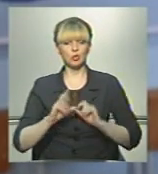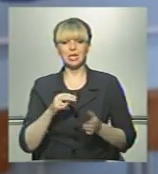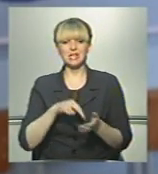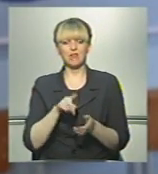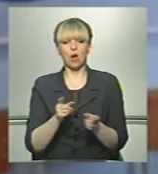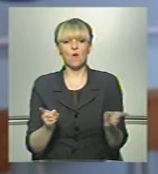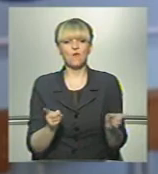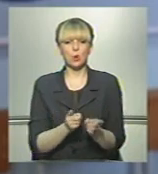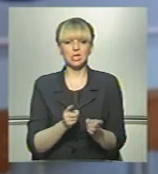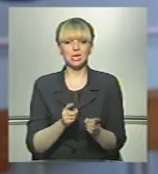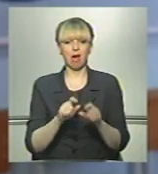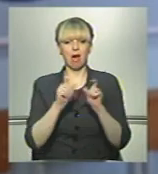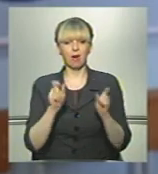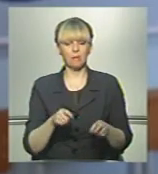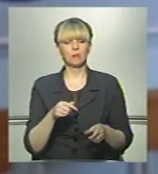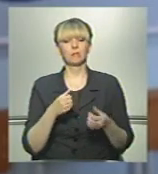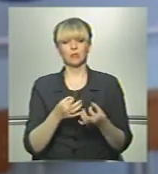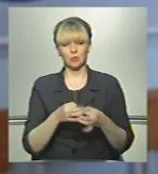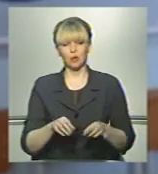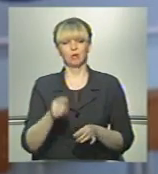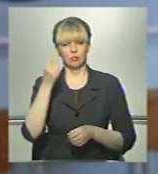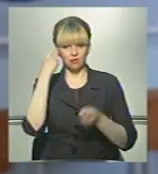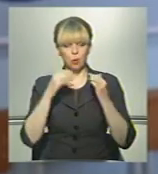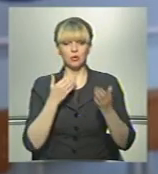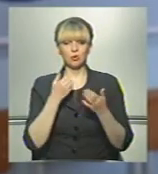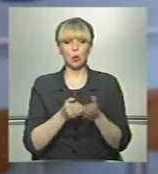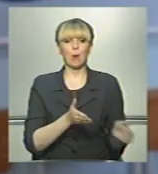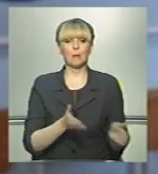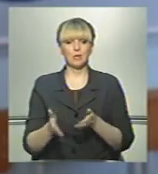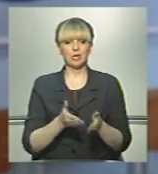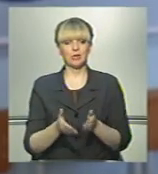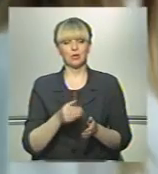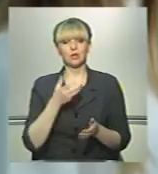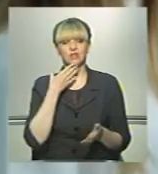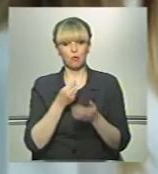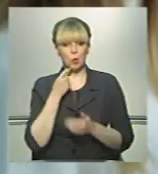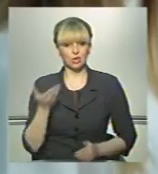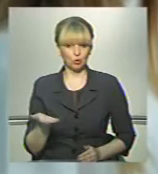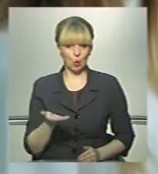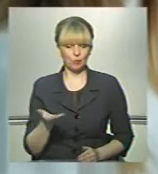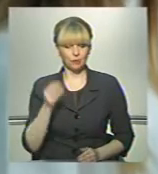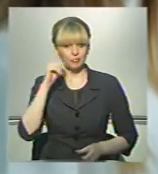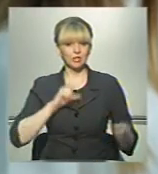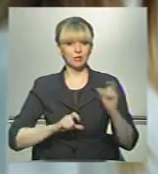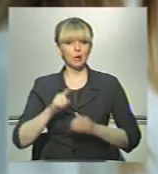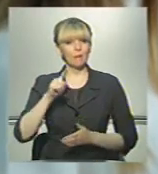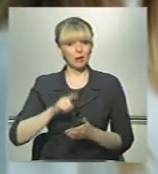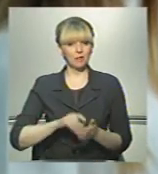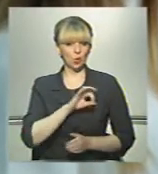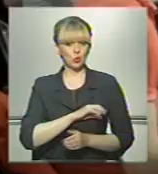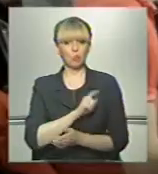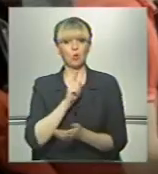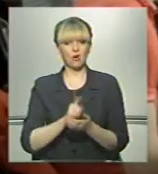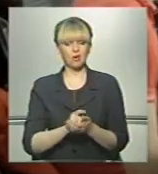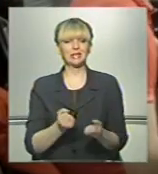їх в вузькі рамки, ми дозволили їм творчо поставитися до підготовки тез своїх доповідей. Студенти переконують, юристи